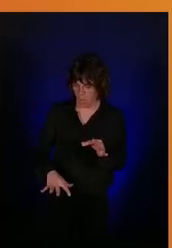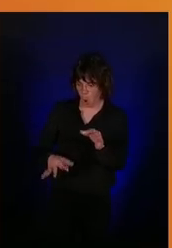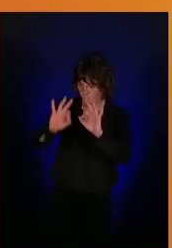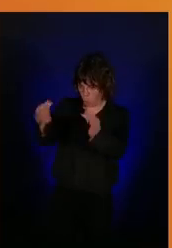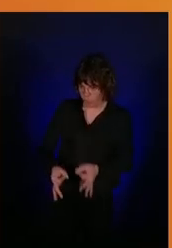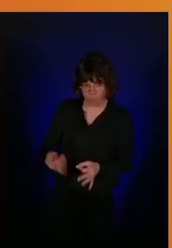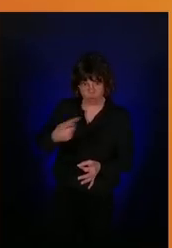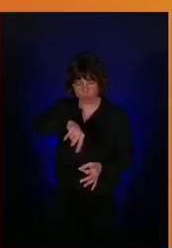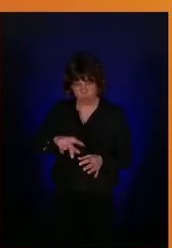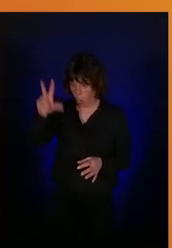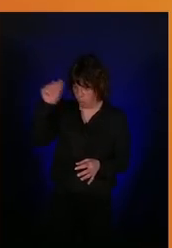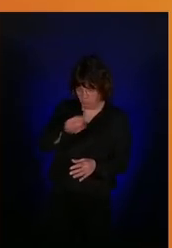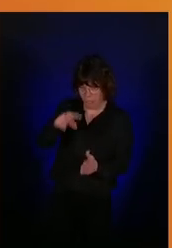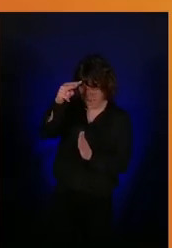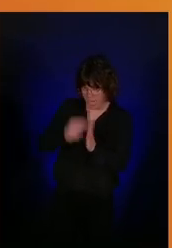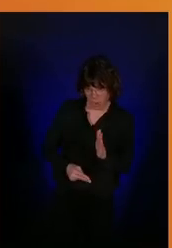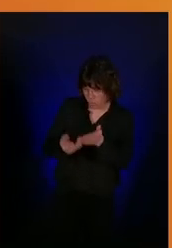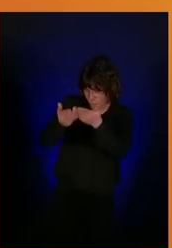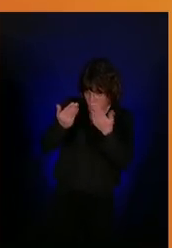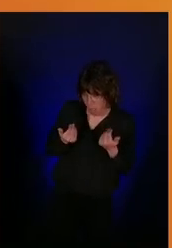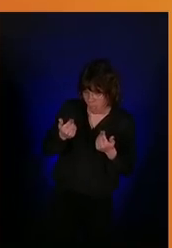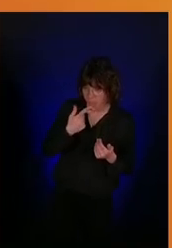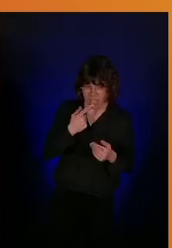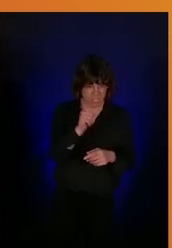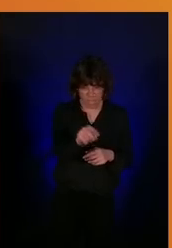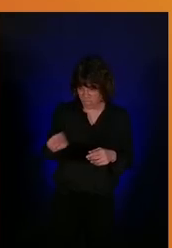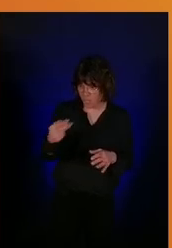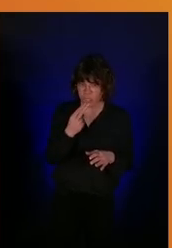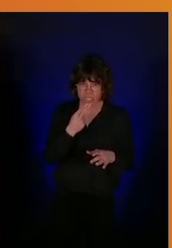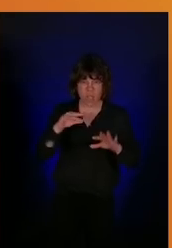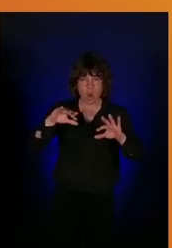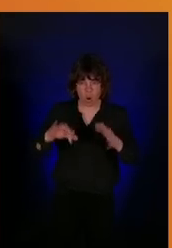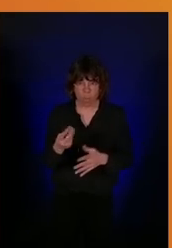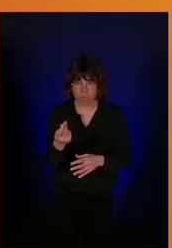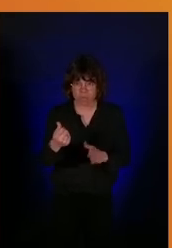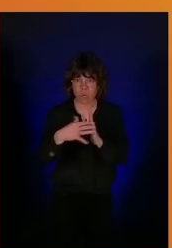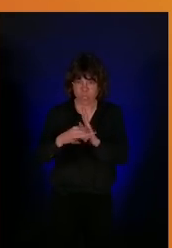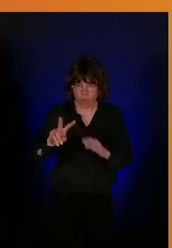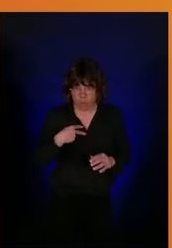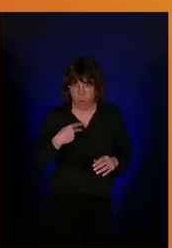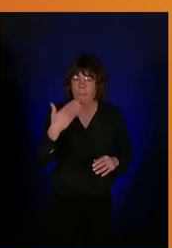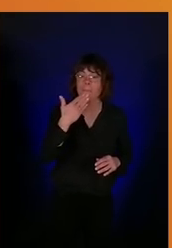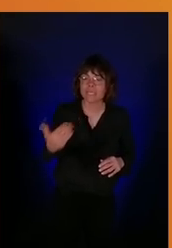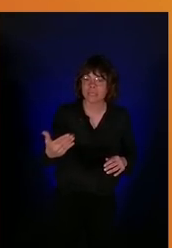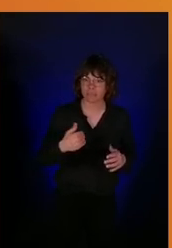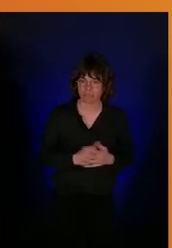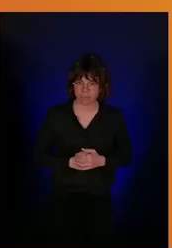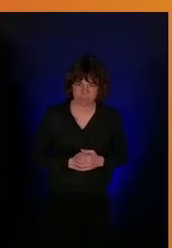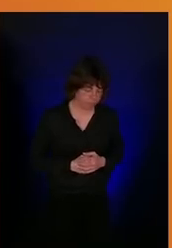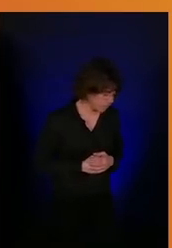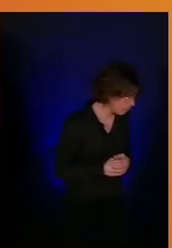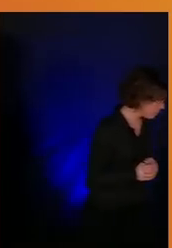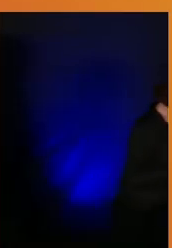que personne ne sait lire. Et donc, on ne sait pas à quoi est utilisé l'argent de nos cotisations. Voilà. Je vous remercie.